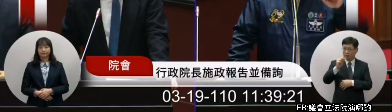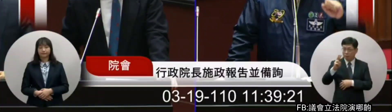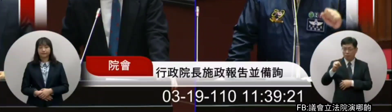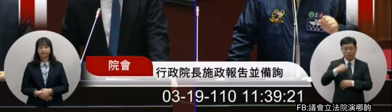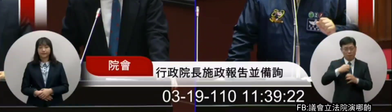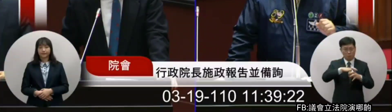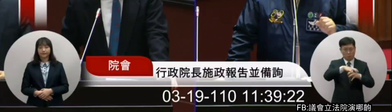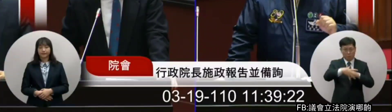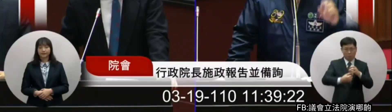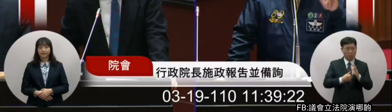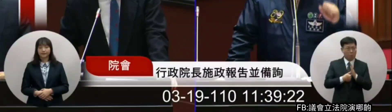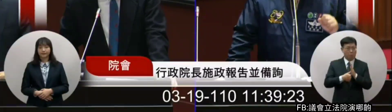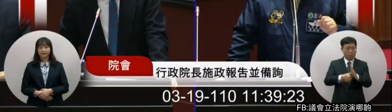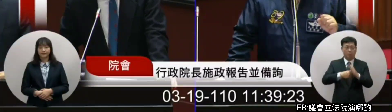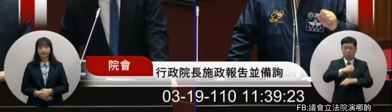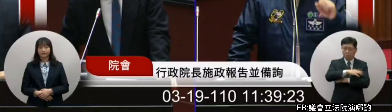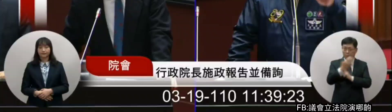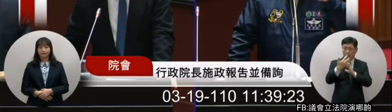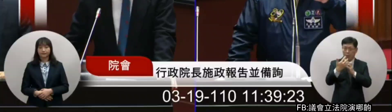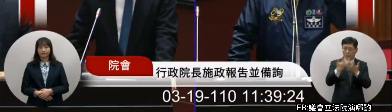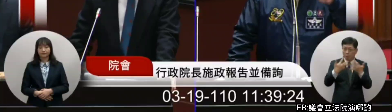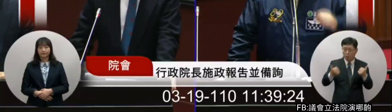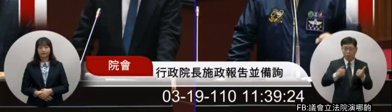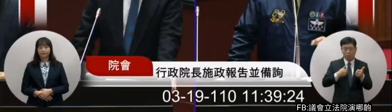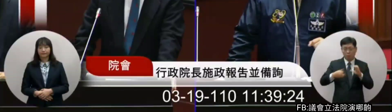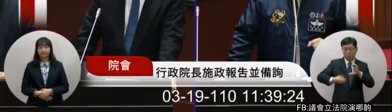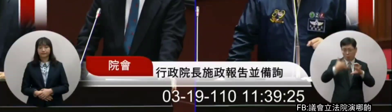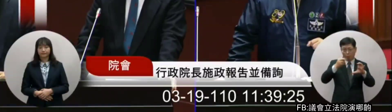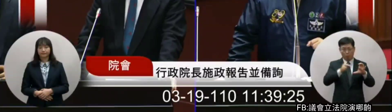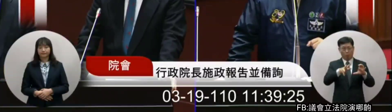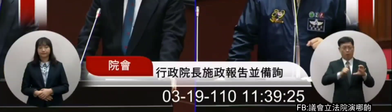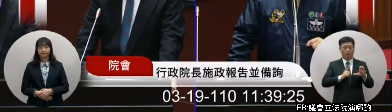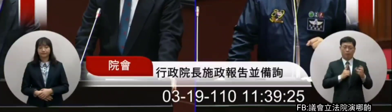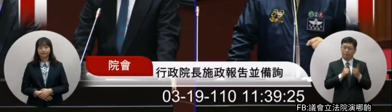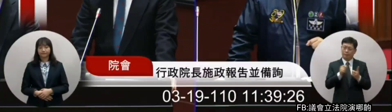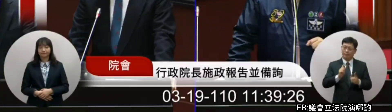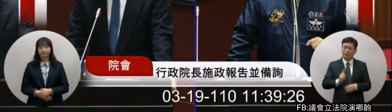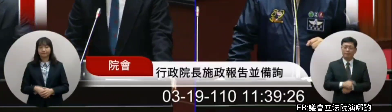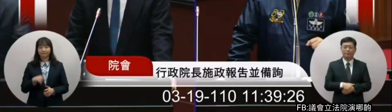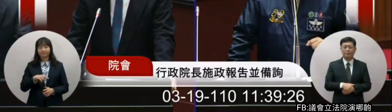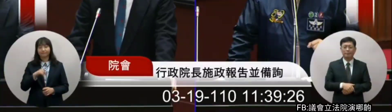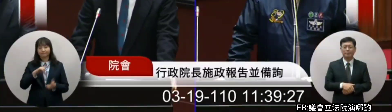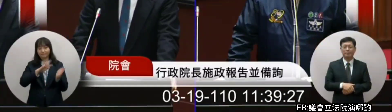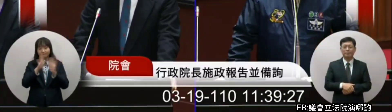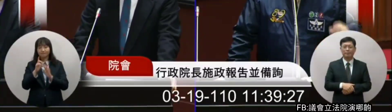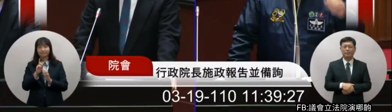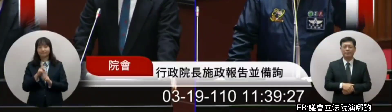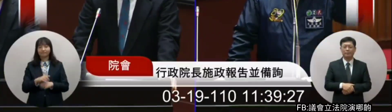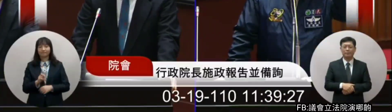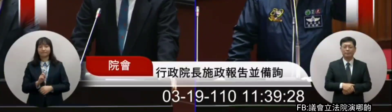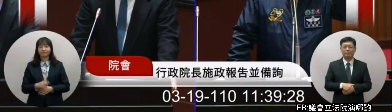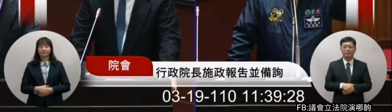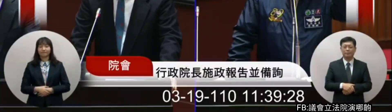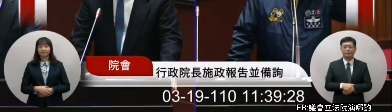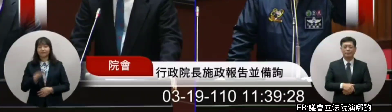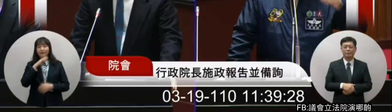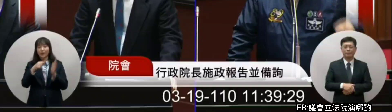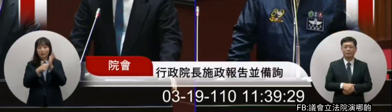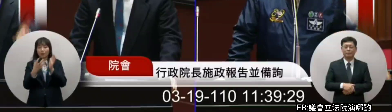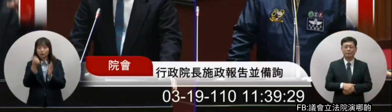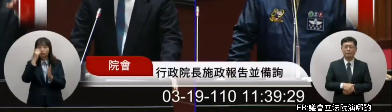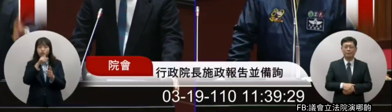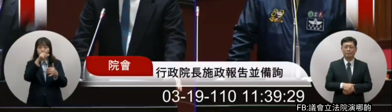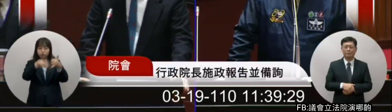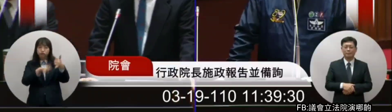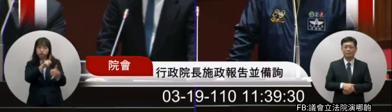全世界都在播。请教一下院长，你有什么看法？ 嘿，这是这样啦，这个姓名权是人